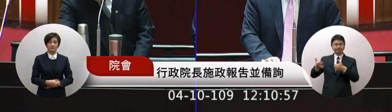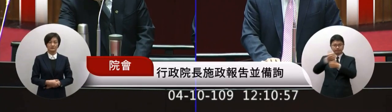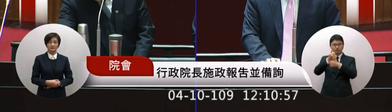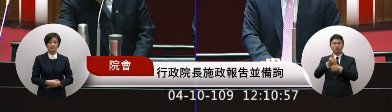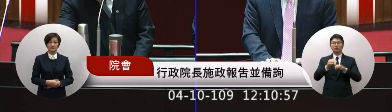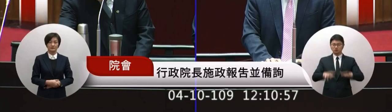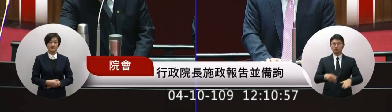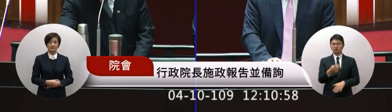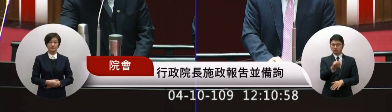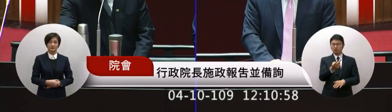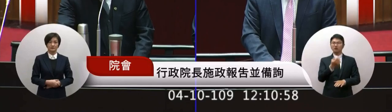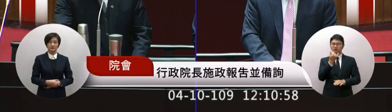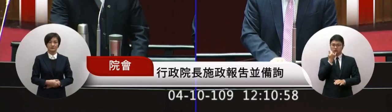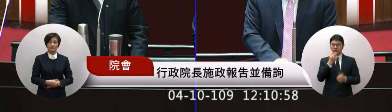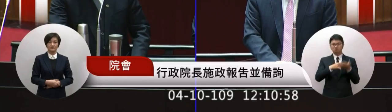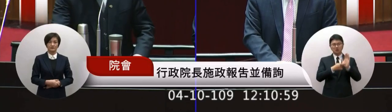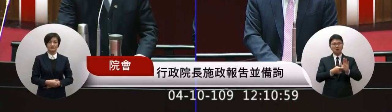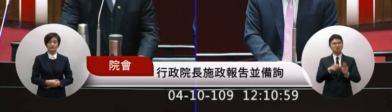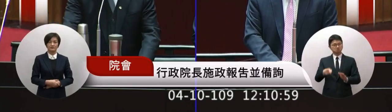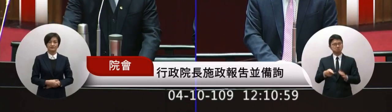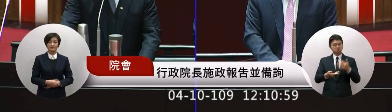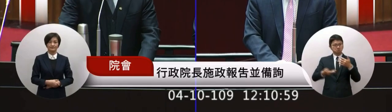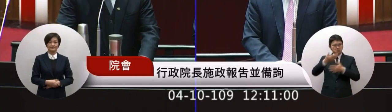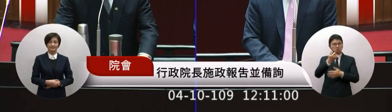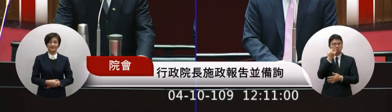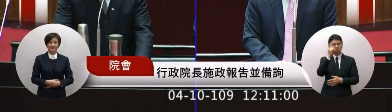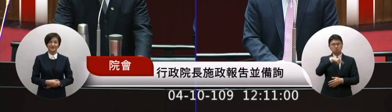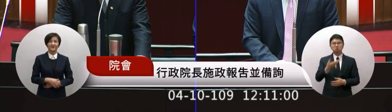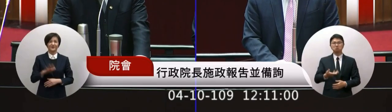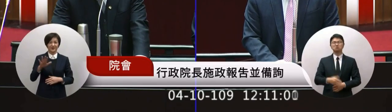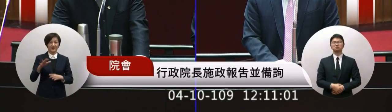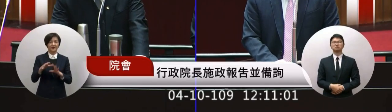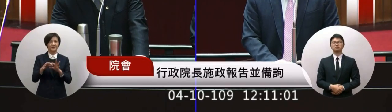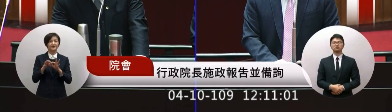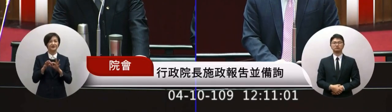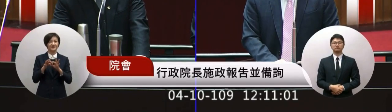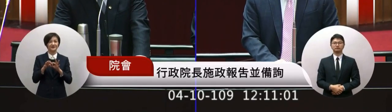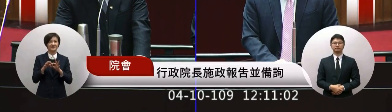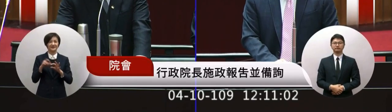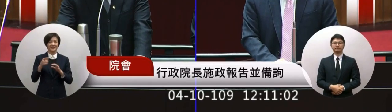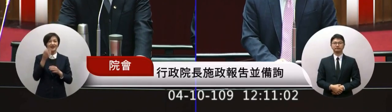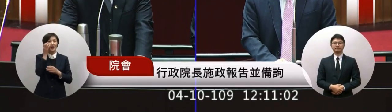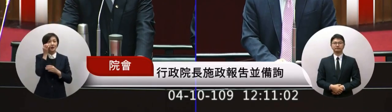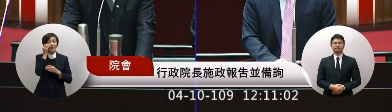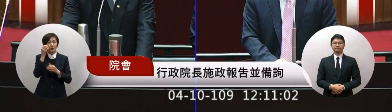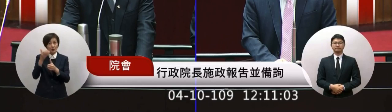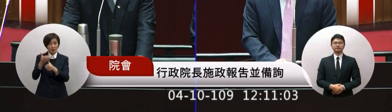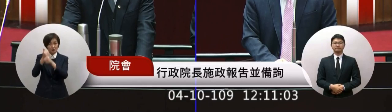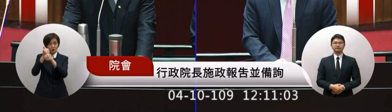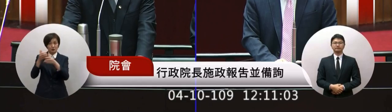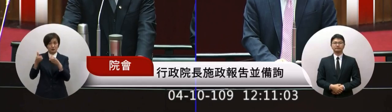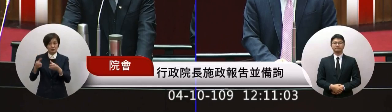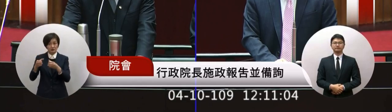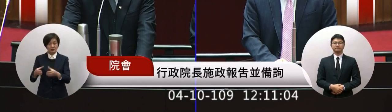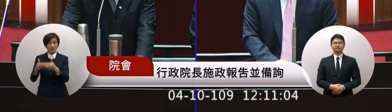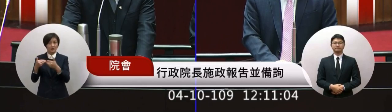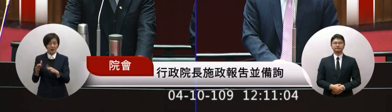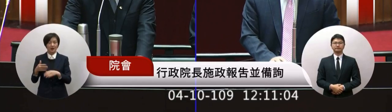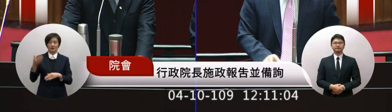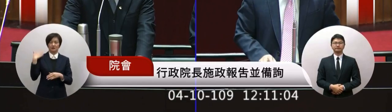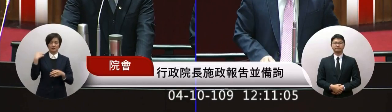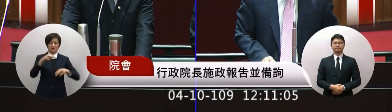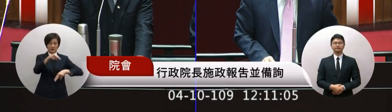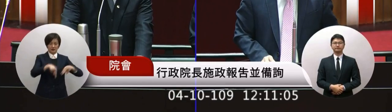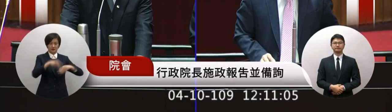表态一下，说这个到底有没有机会帮我们完成？ 有关这个观光署，过去行政院曾